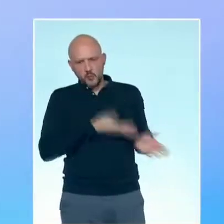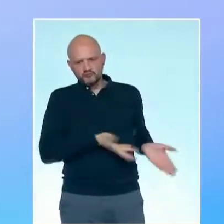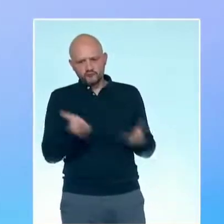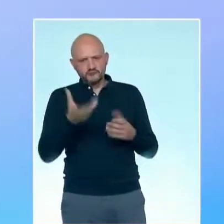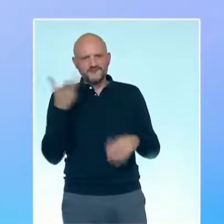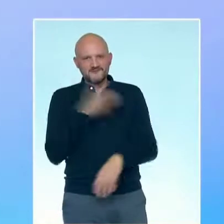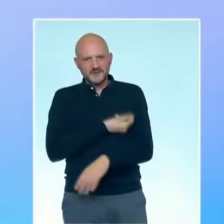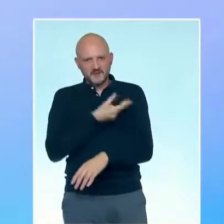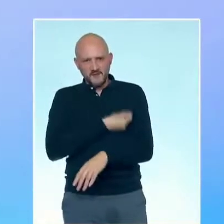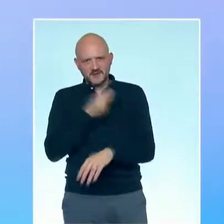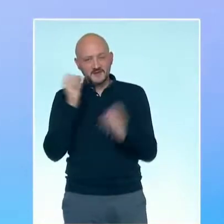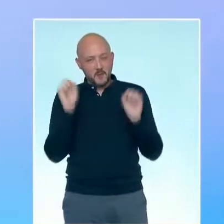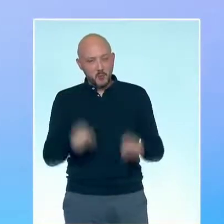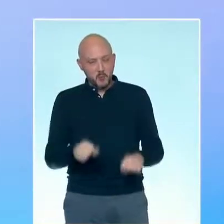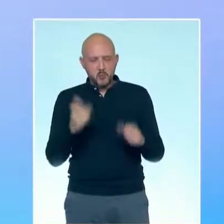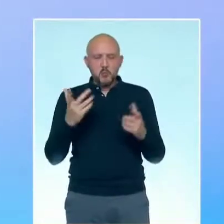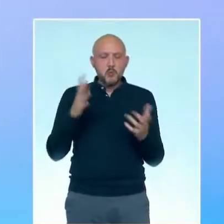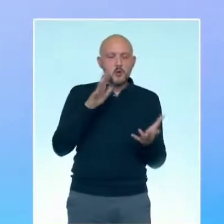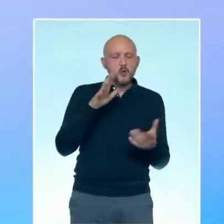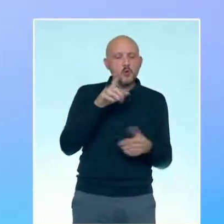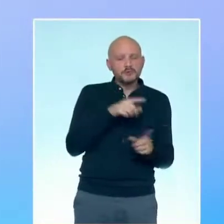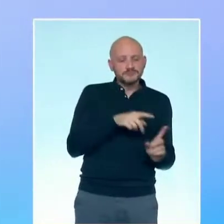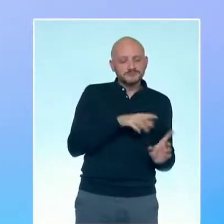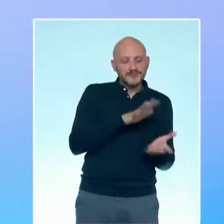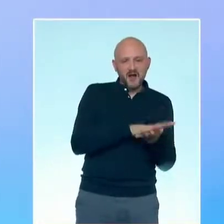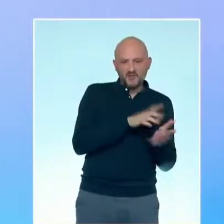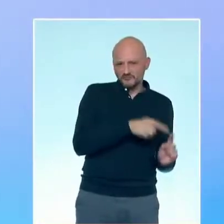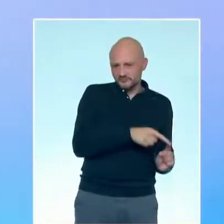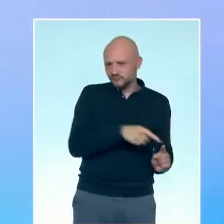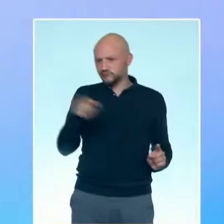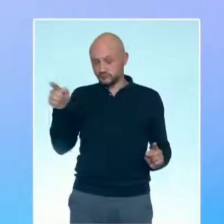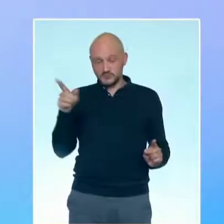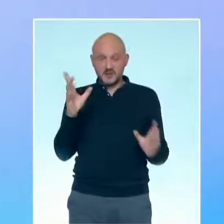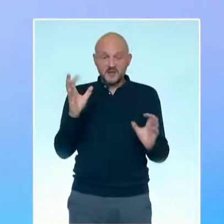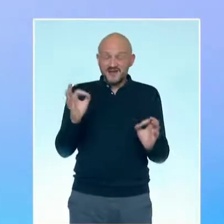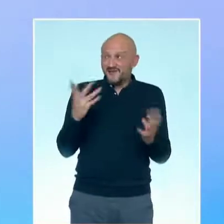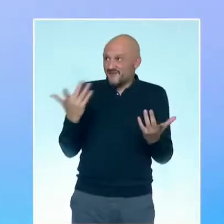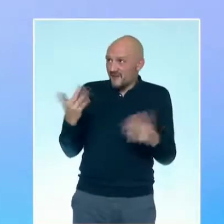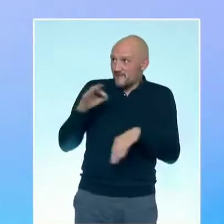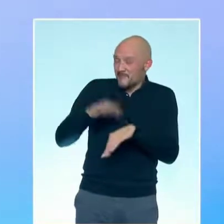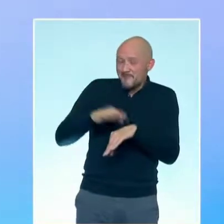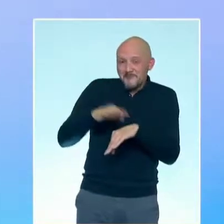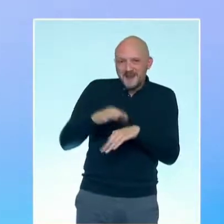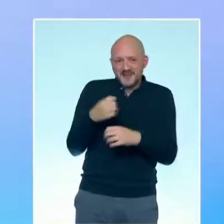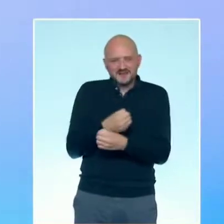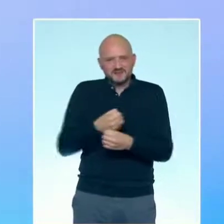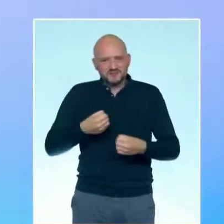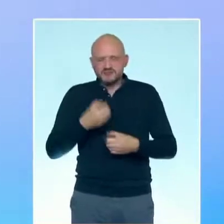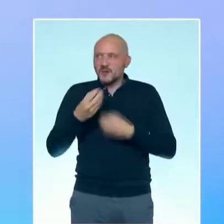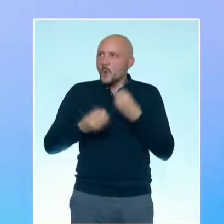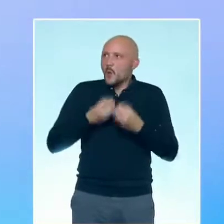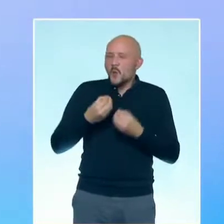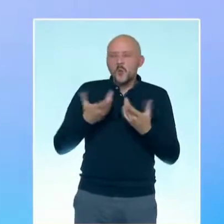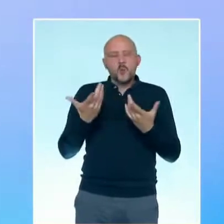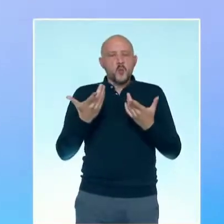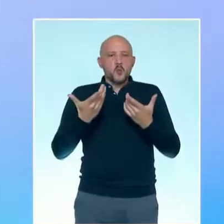sans tarder la vaccination pour les 5 à 11 ans qui sont atteints de maladies chroniques qui les exposent à des risques de faire des formes graves,